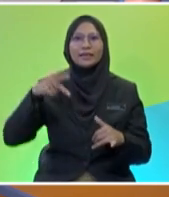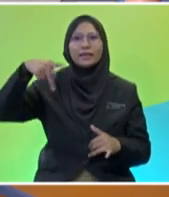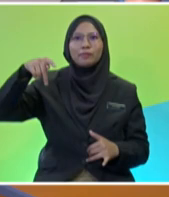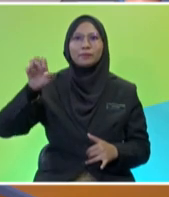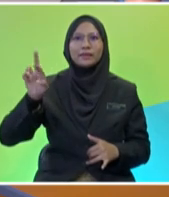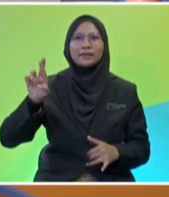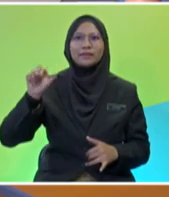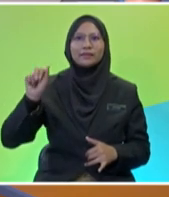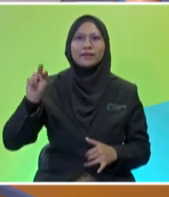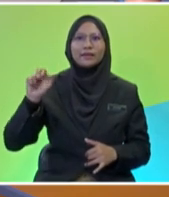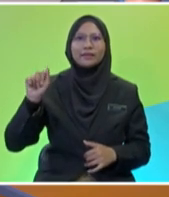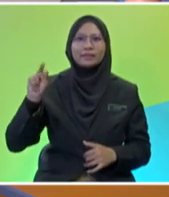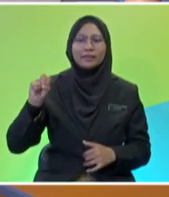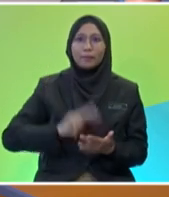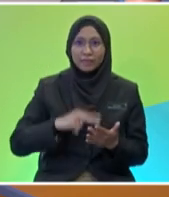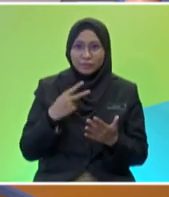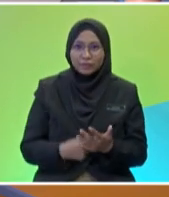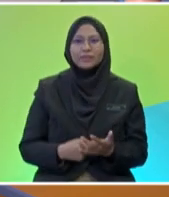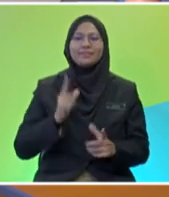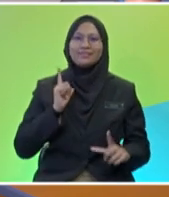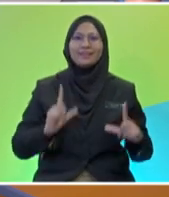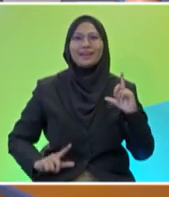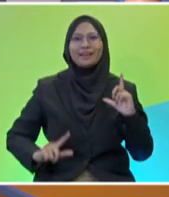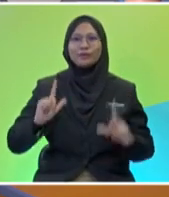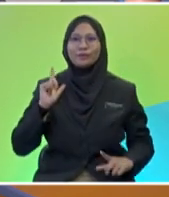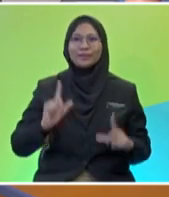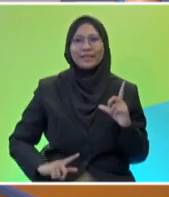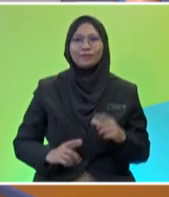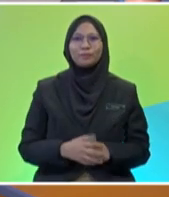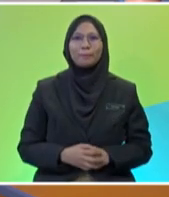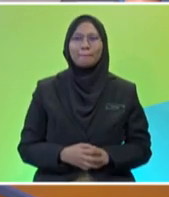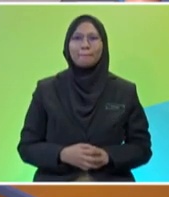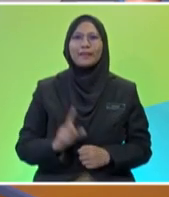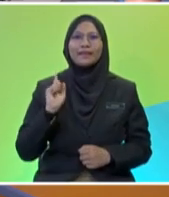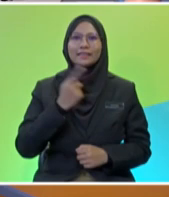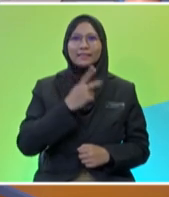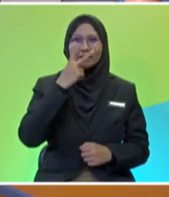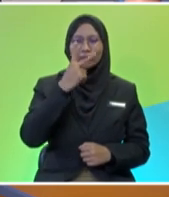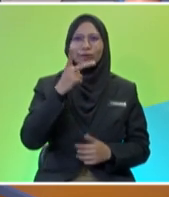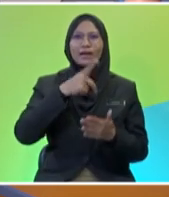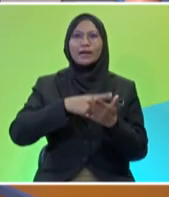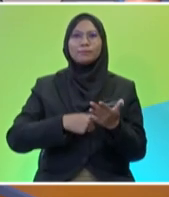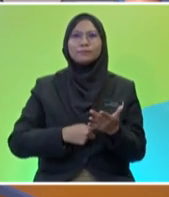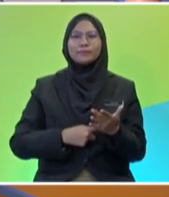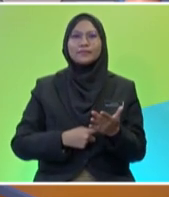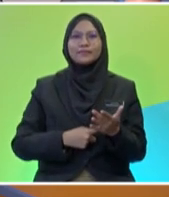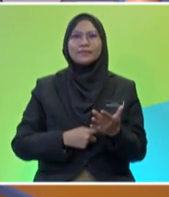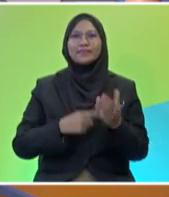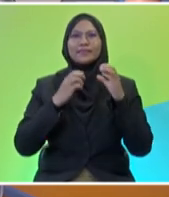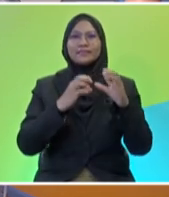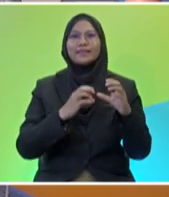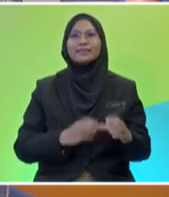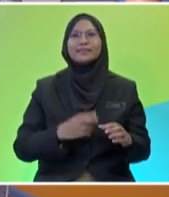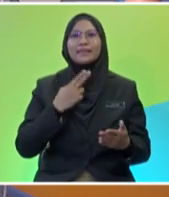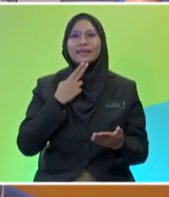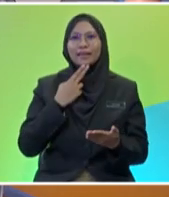ini adalah kami melihat Apakah tingkah laku yang berhemat yang boleh murid amalkan